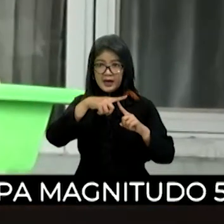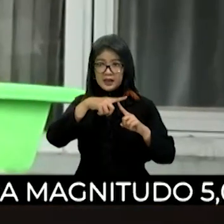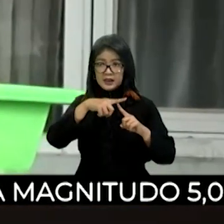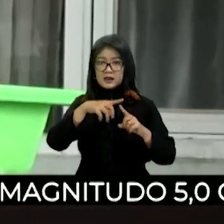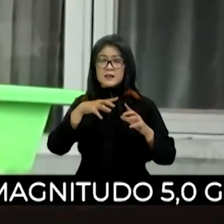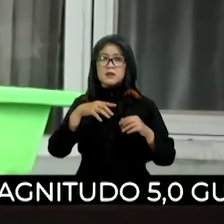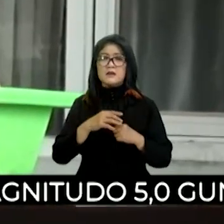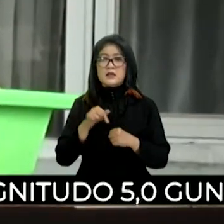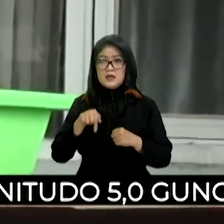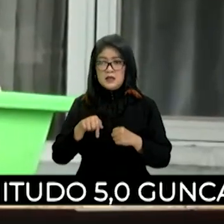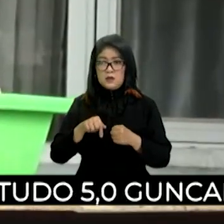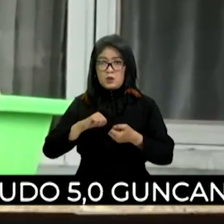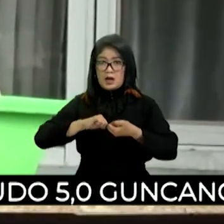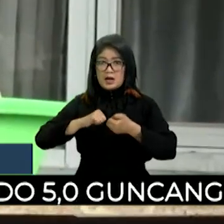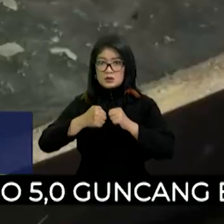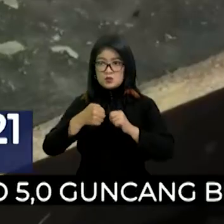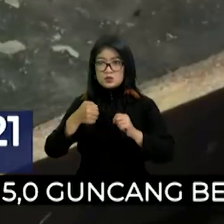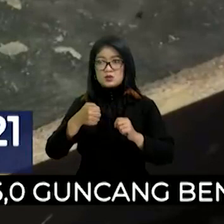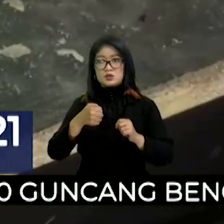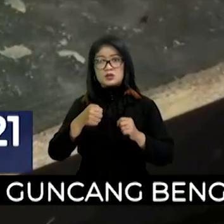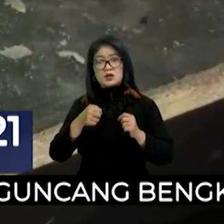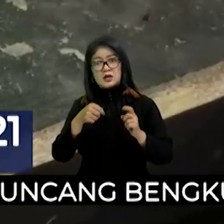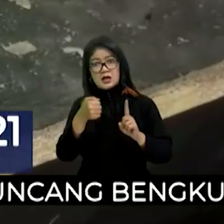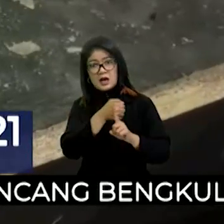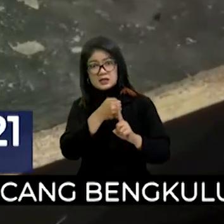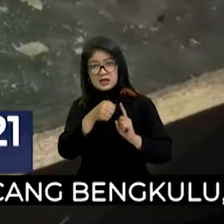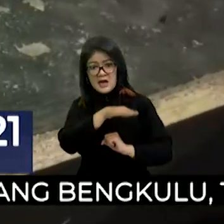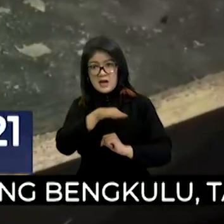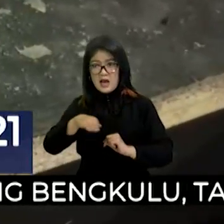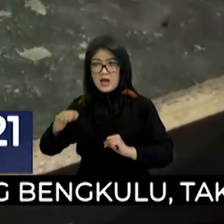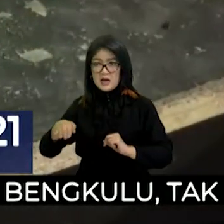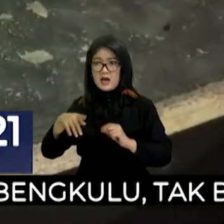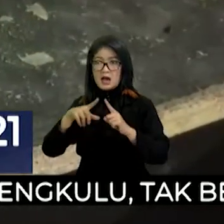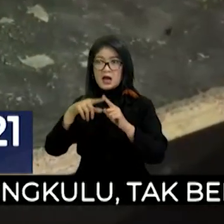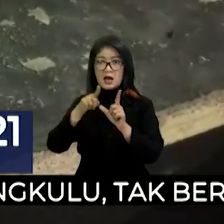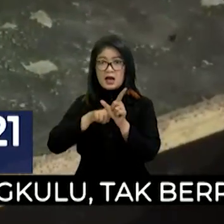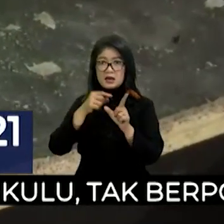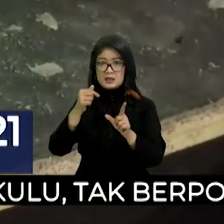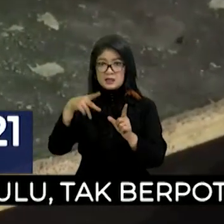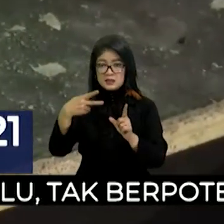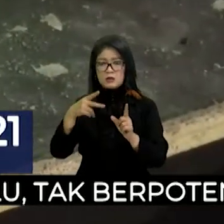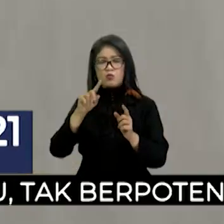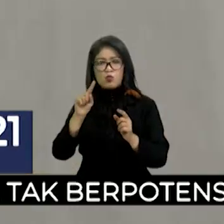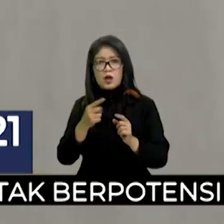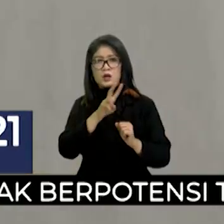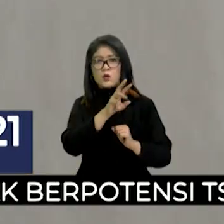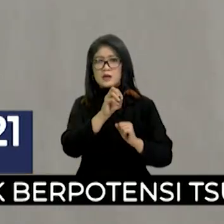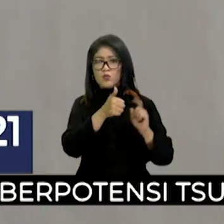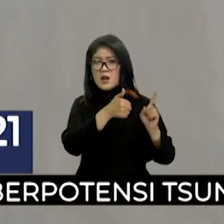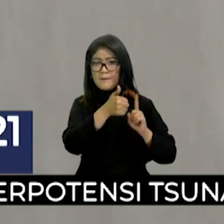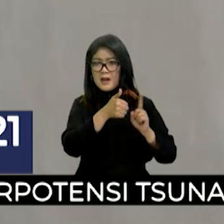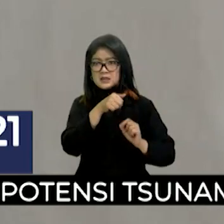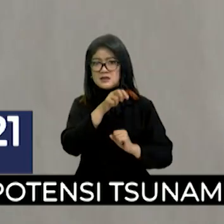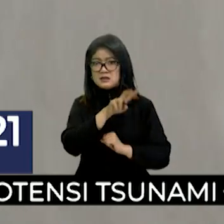Kasus kekerasan seksual pada anak ini dilakukan predator Heri Wirawan sejak tahun 2016 hingga awal tahun 2021.